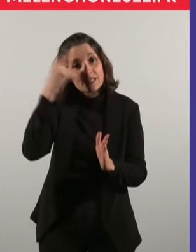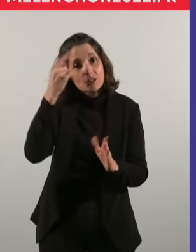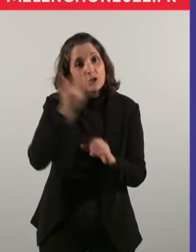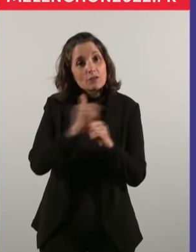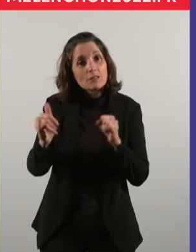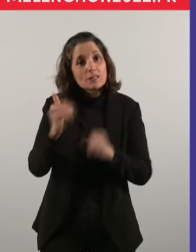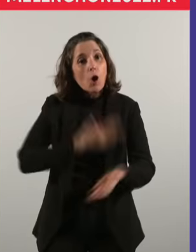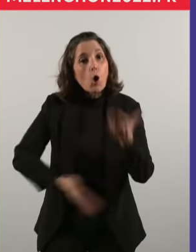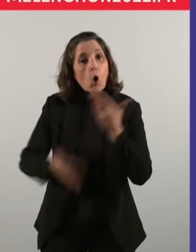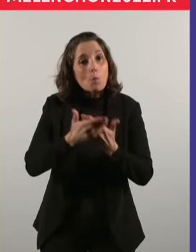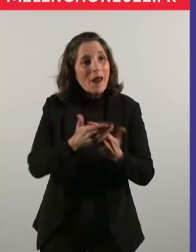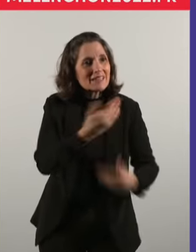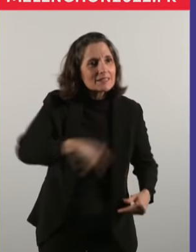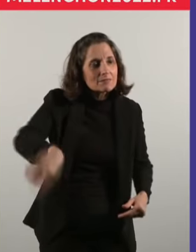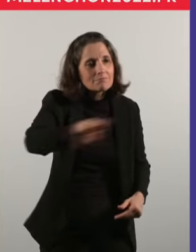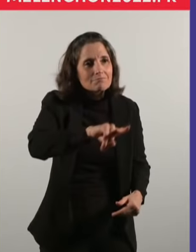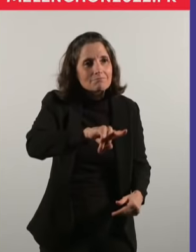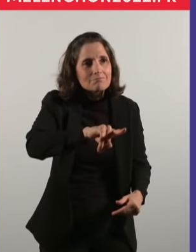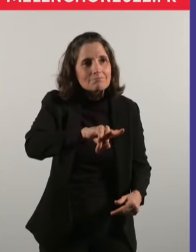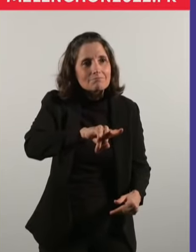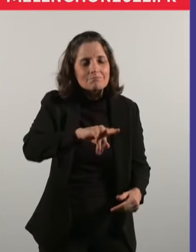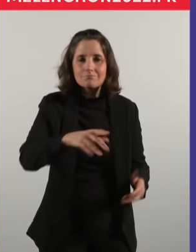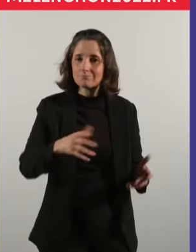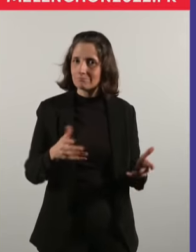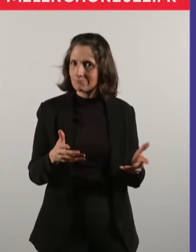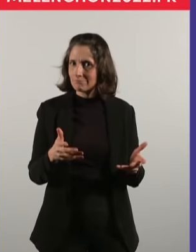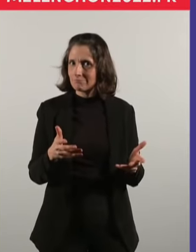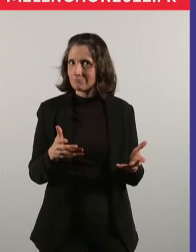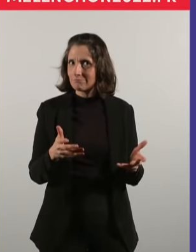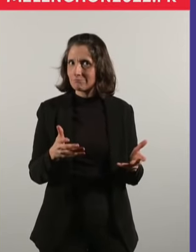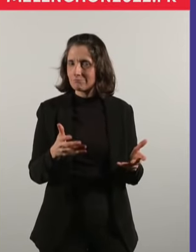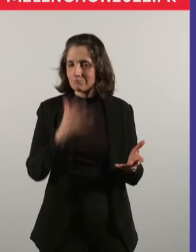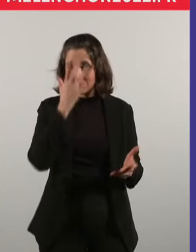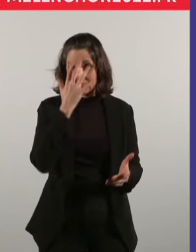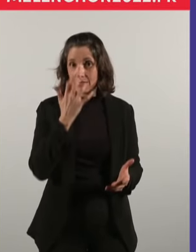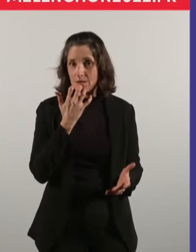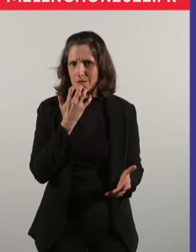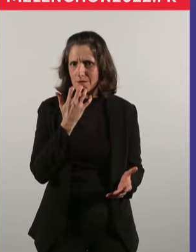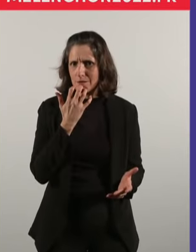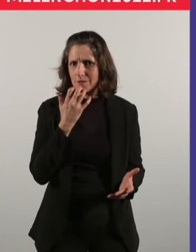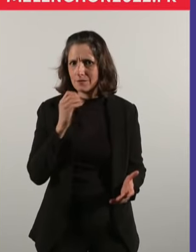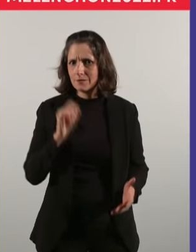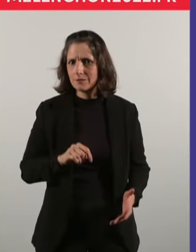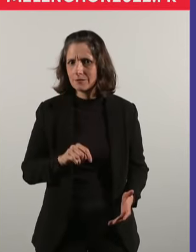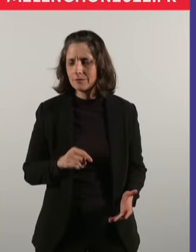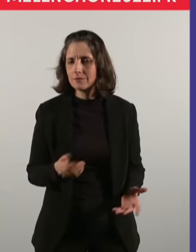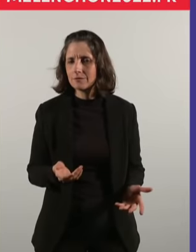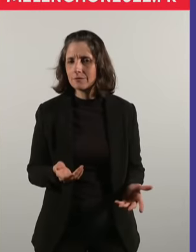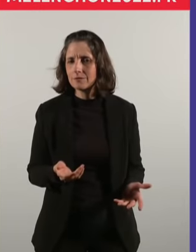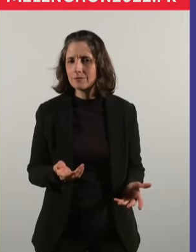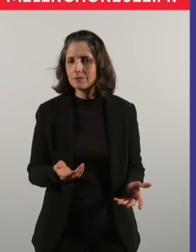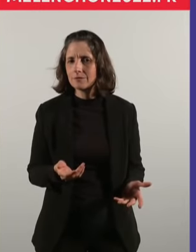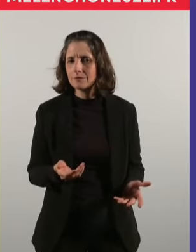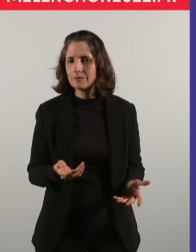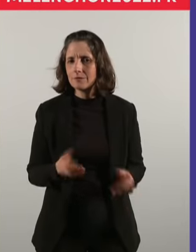bon. Il vaut mieux prendre au sérieux ce genre de choses. Mais alors, une fois de plus, le problème est fort mal